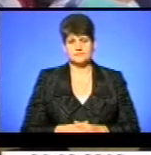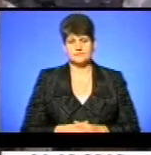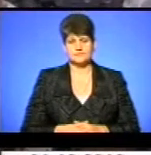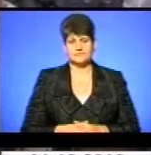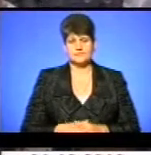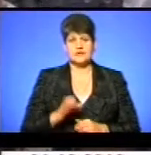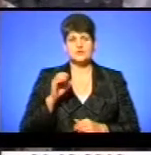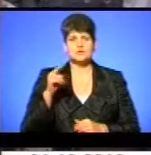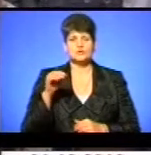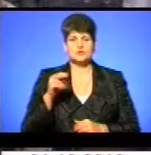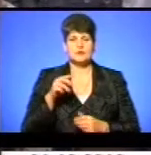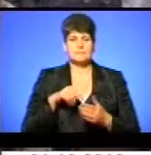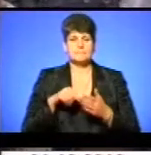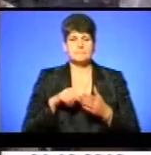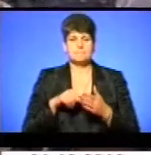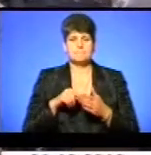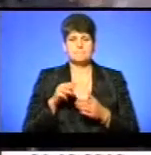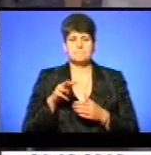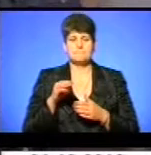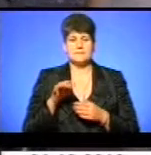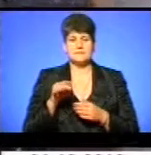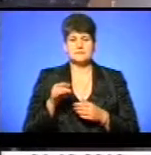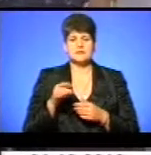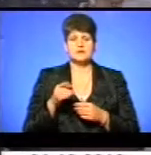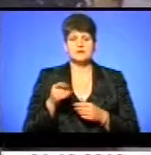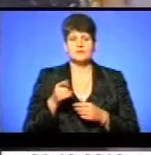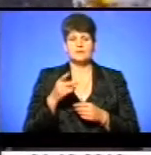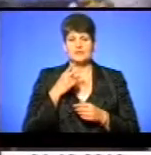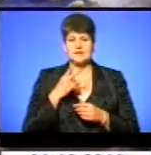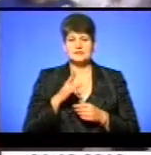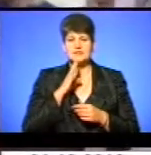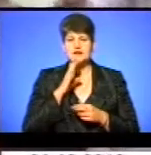Студміст Тернопільщини Христина Куліковська показує жінкам, як дефілювати.